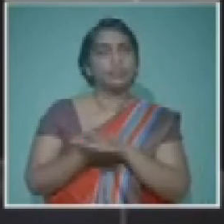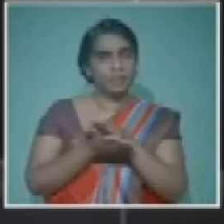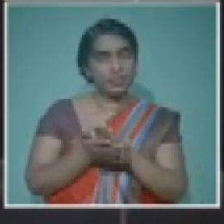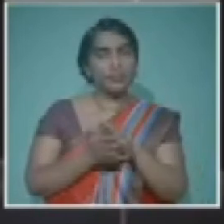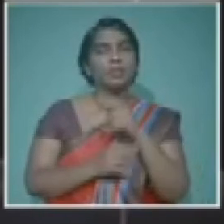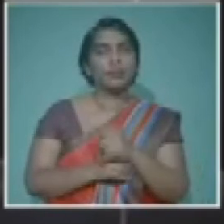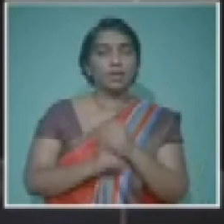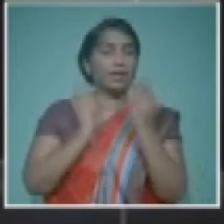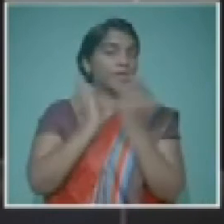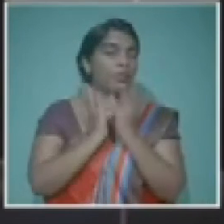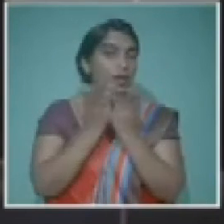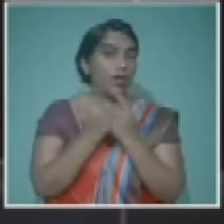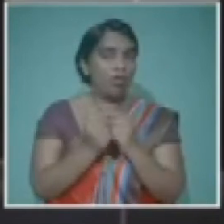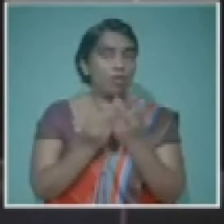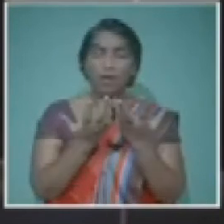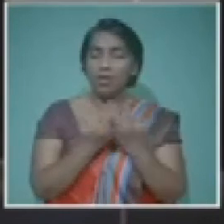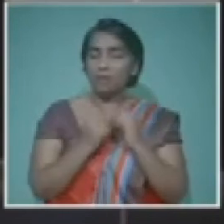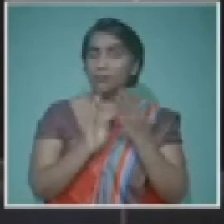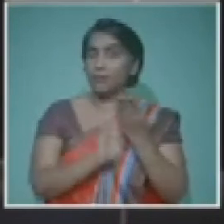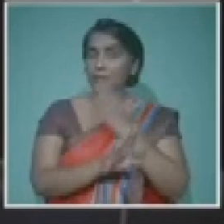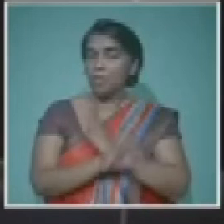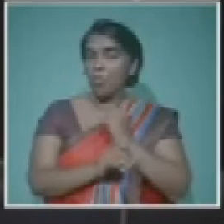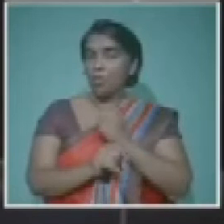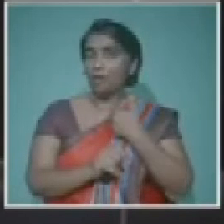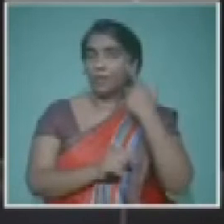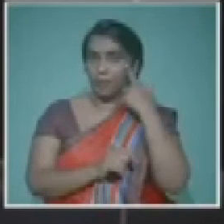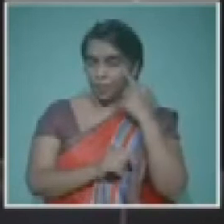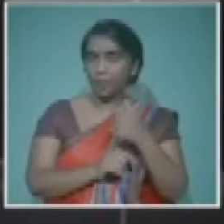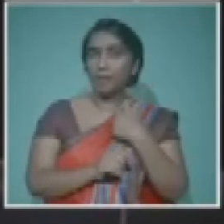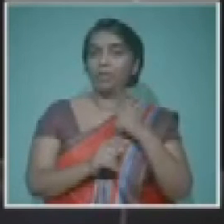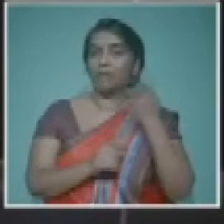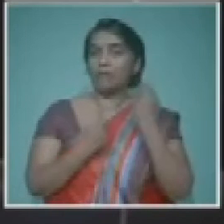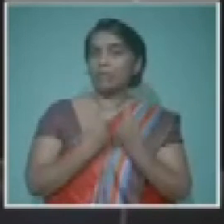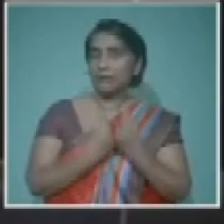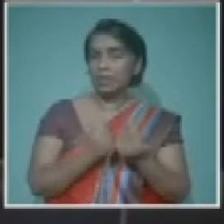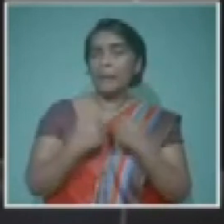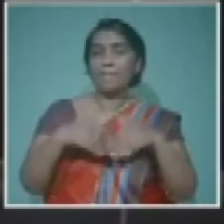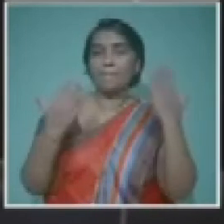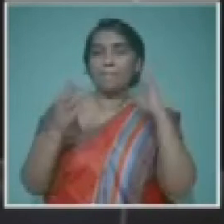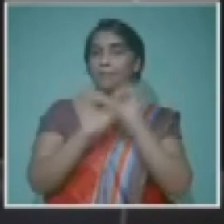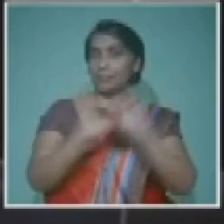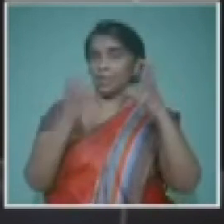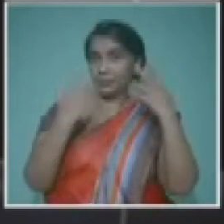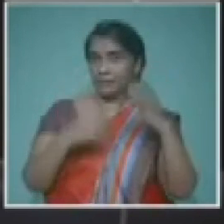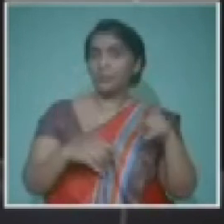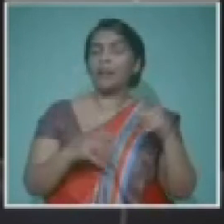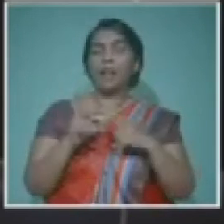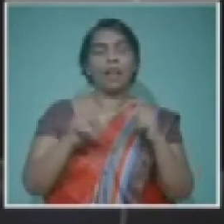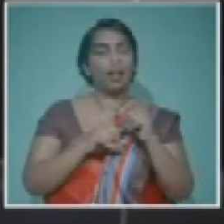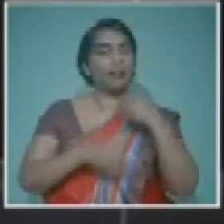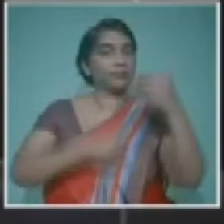මේ ශිෂ්‍යත්ව ප්‍රමාණය ලැබෙන ප්‍රමාණය කලින් අපි දැනගෙන ඒවා වේලපහින් පුවත්පත් දැන්නින් පළ කළා.